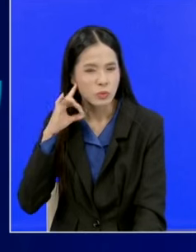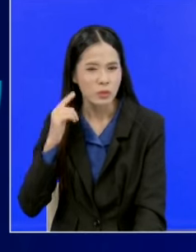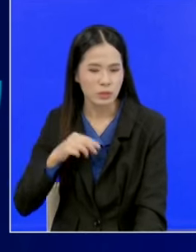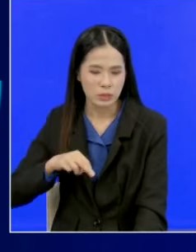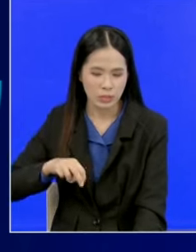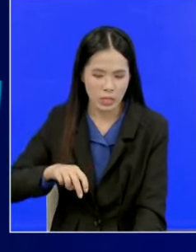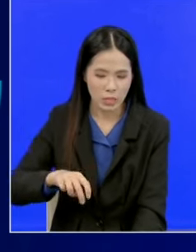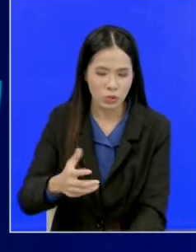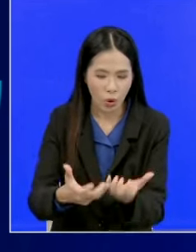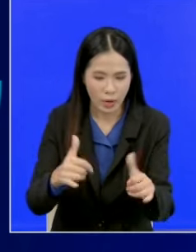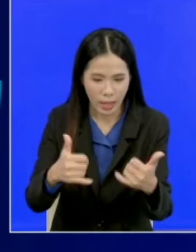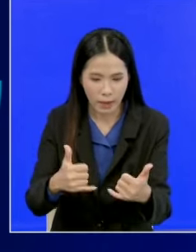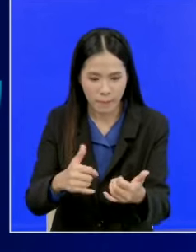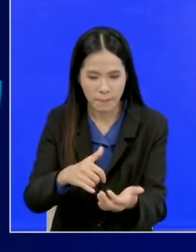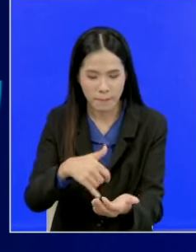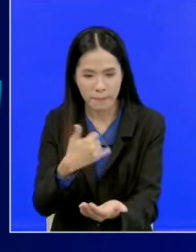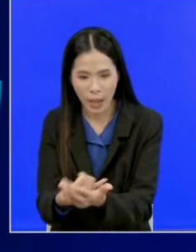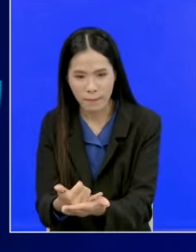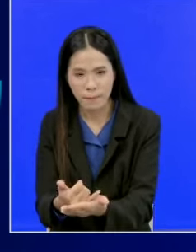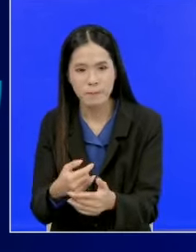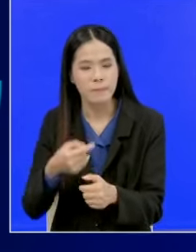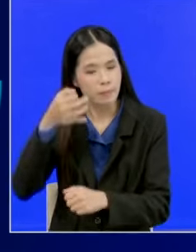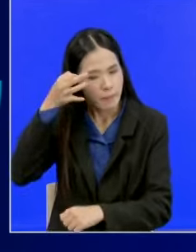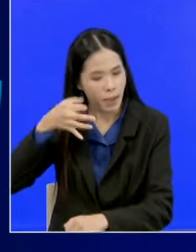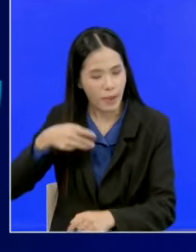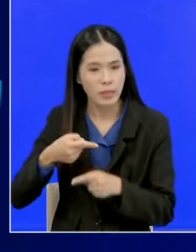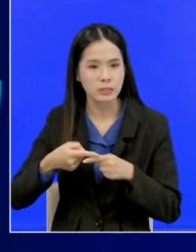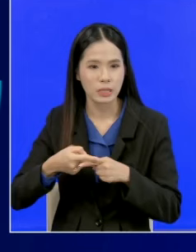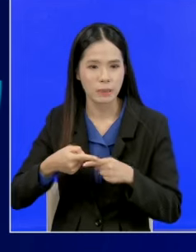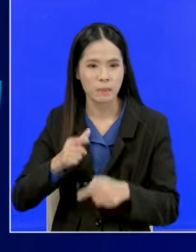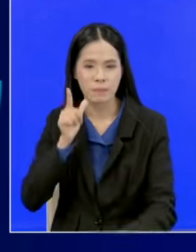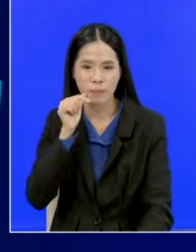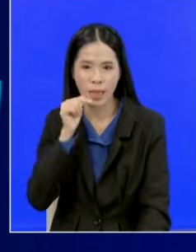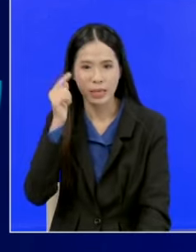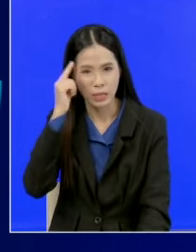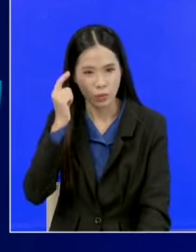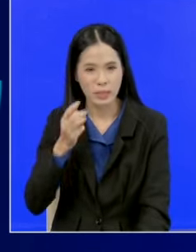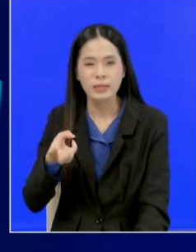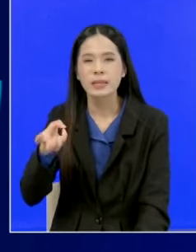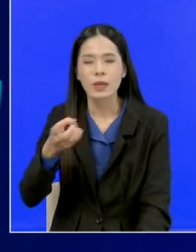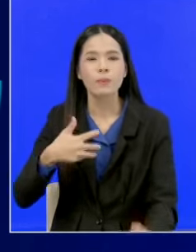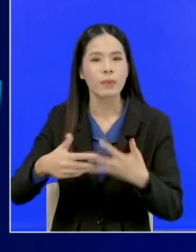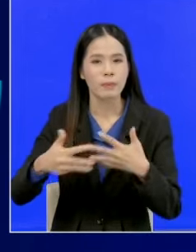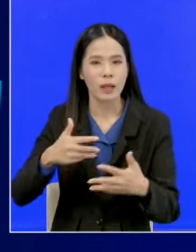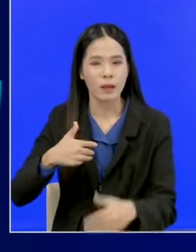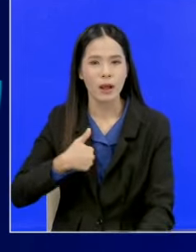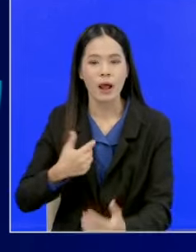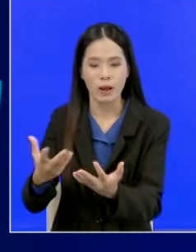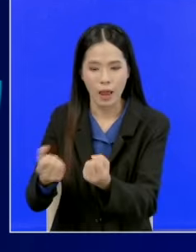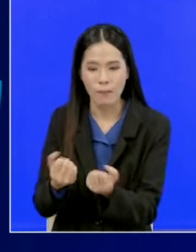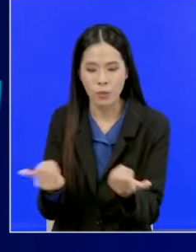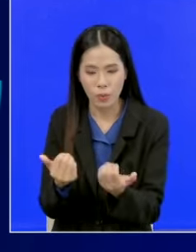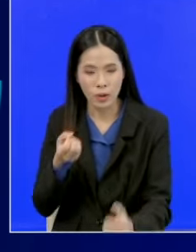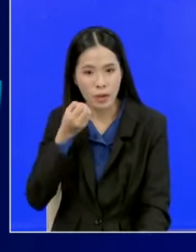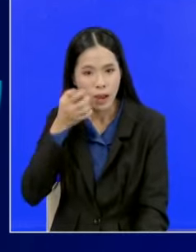ไปหยิบของเล่นแล้วก็ล้มใส่ของเล่นจนเป็นแผลตอนแรกแม่ของเด็กคิดว่าไม่เยอะค่ะไม่เป็นไรแต่ว่าวันนึงรับลูกกลับมาบ้